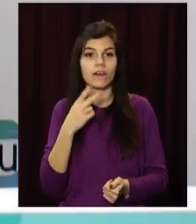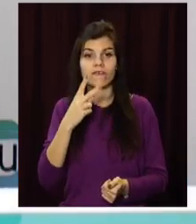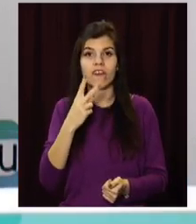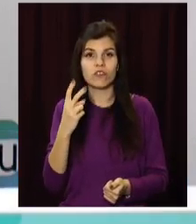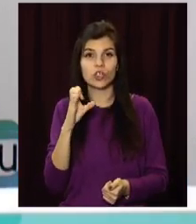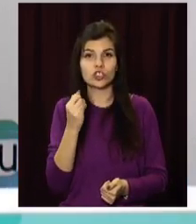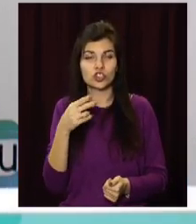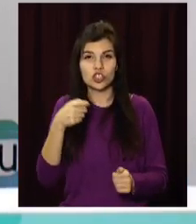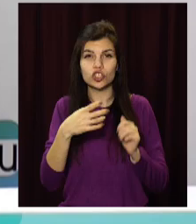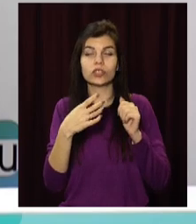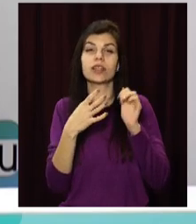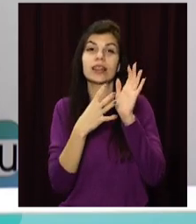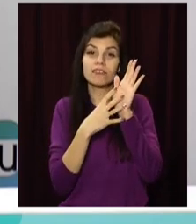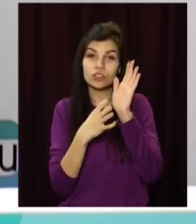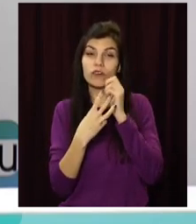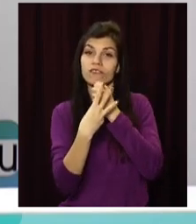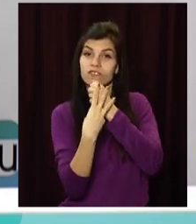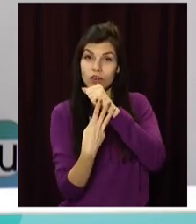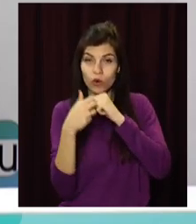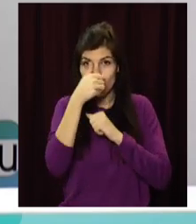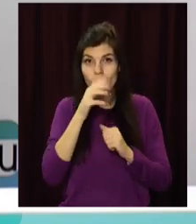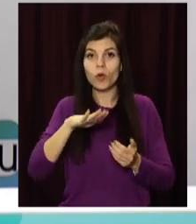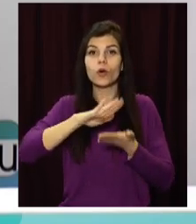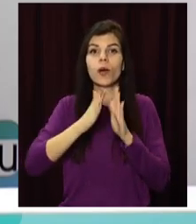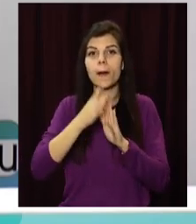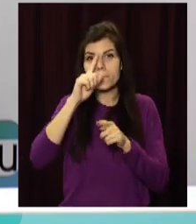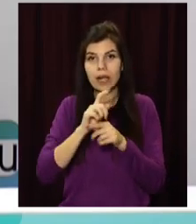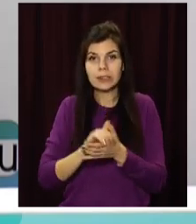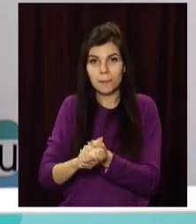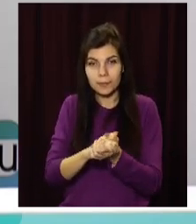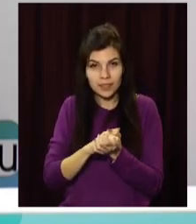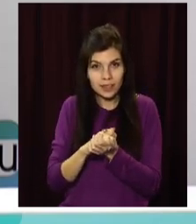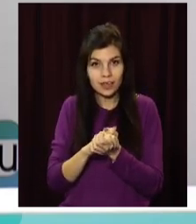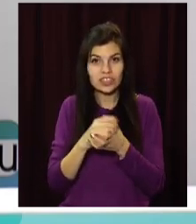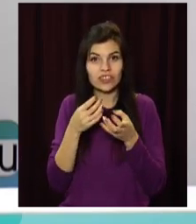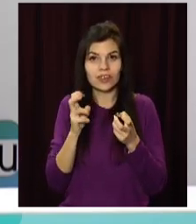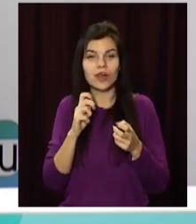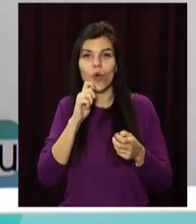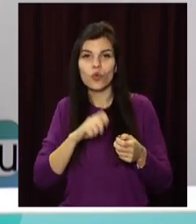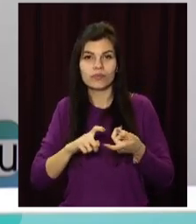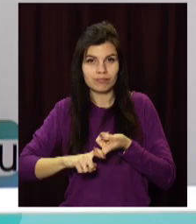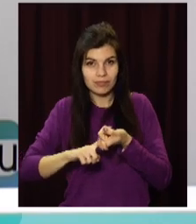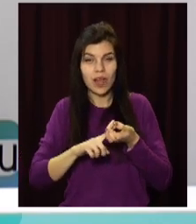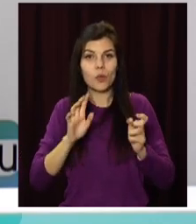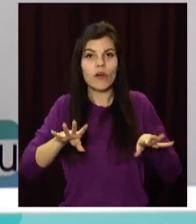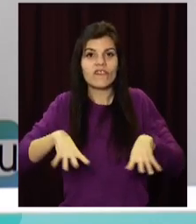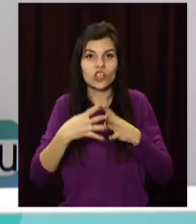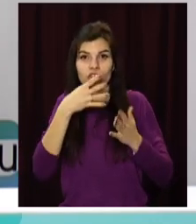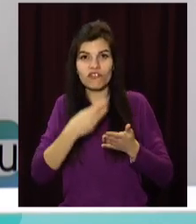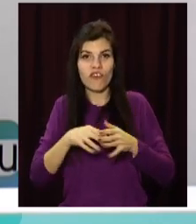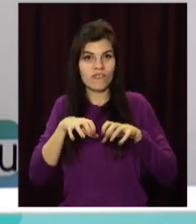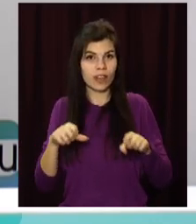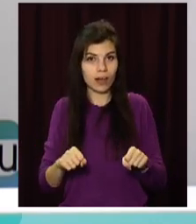Попри те, що цей бій був не переможний, так, ми відійшли, ми програли, але ми виграли час. Тоді було, до